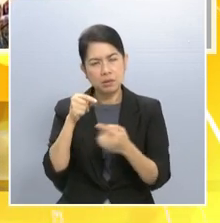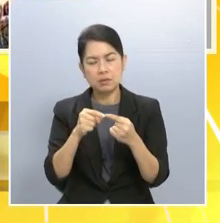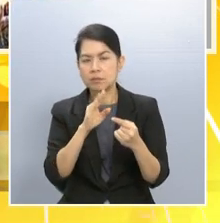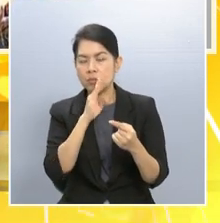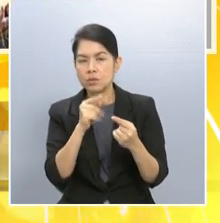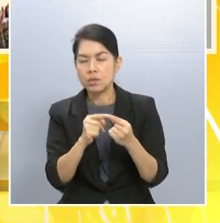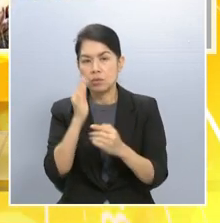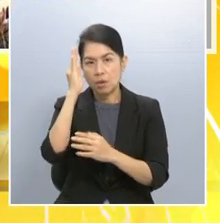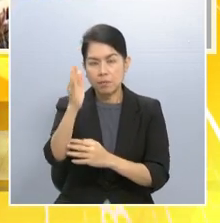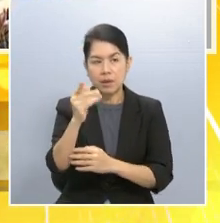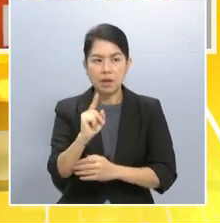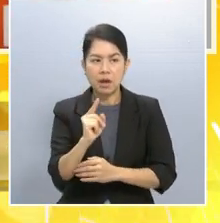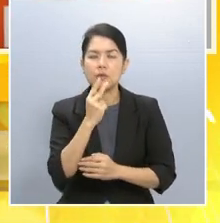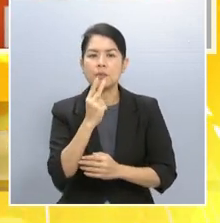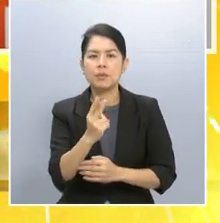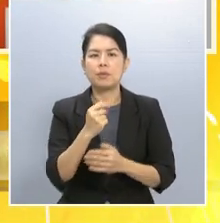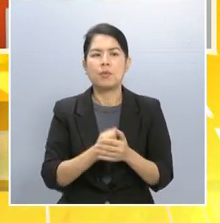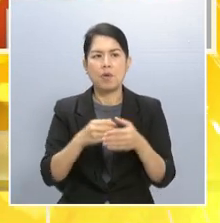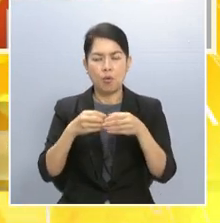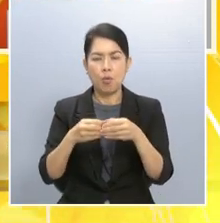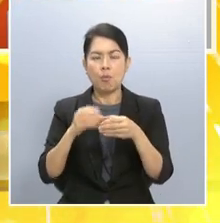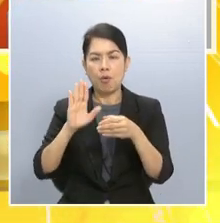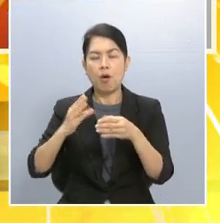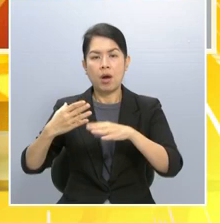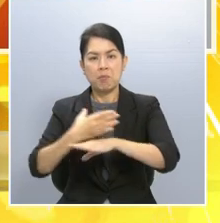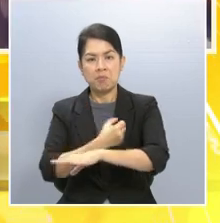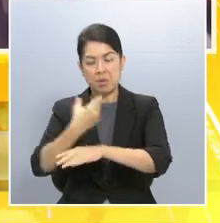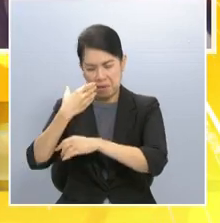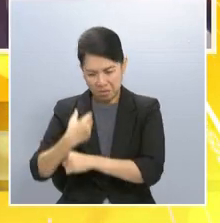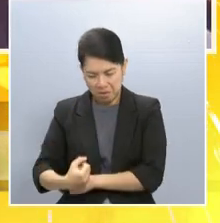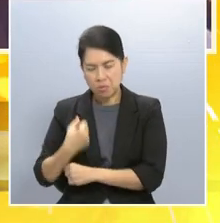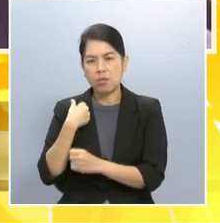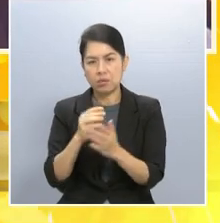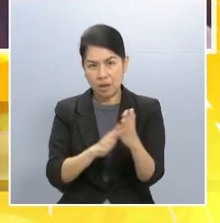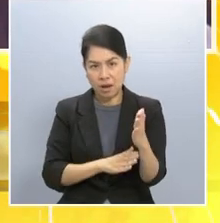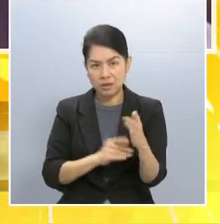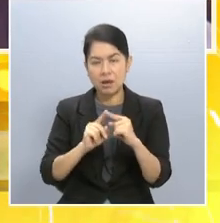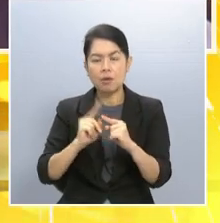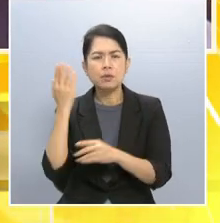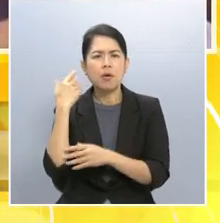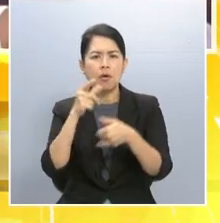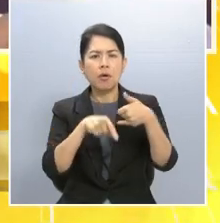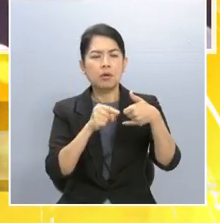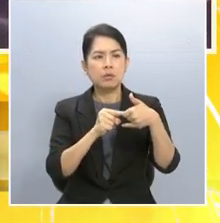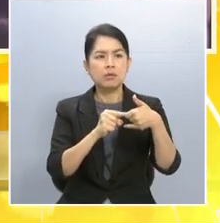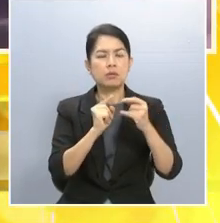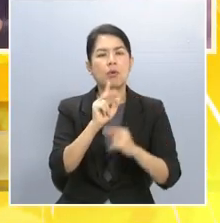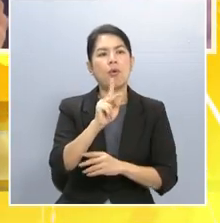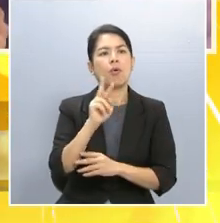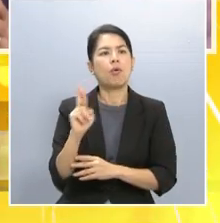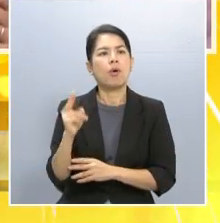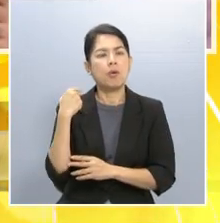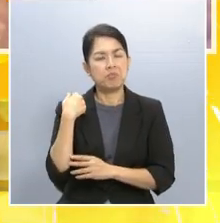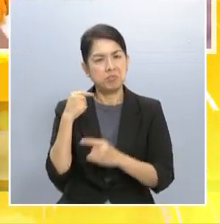อันนี้ต้องตามกระดูกเพราะนี่เป็นพรรคการเมืองเก่าแก่คือประชาธิปัตย์คุณกรณ์เนี่ยอดีตแกนนำสำคัญนะแล้วออกมาเป็นพระกล้า